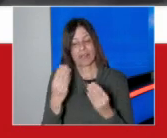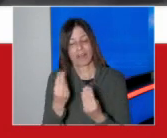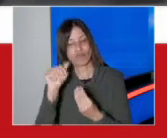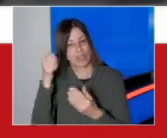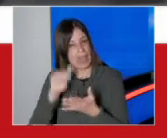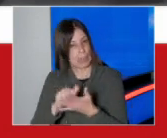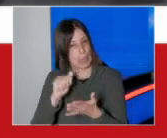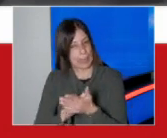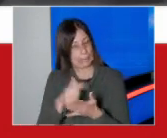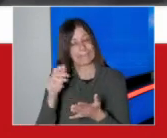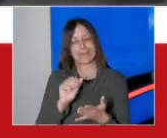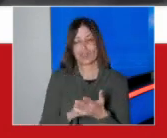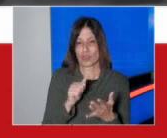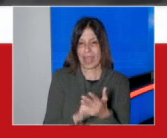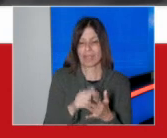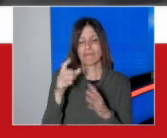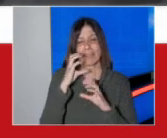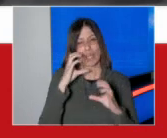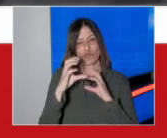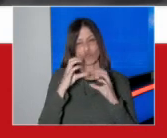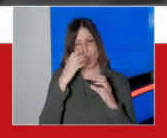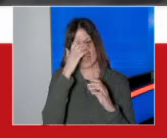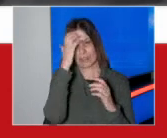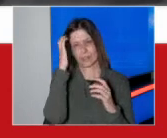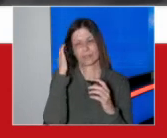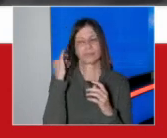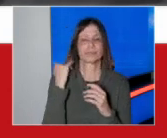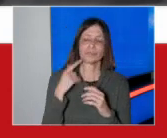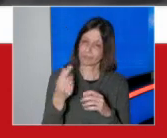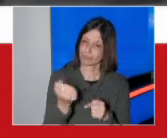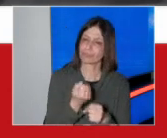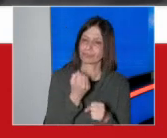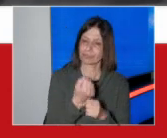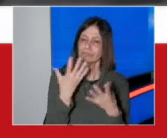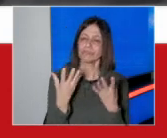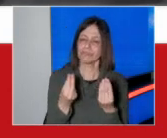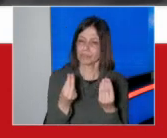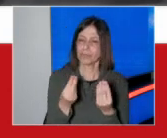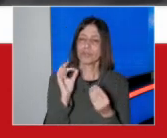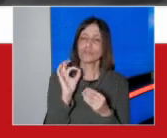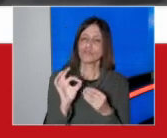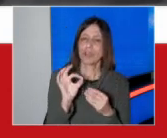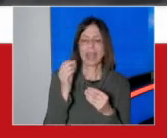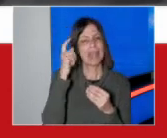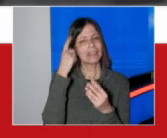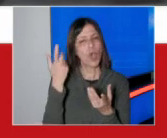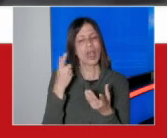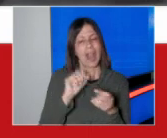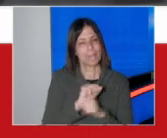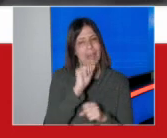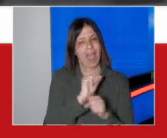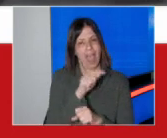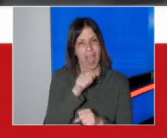לעיתונאים, לאותם עיתונאים שלמעשה, לתקשורת, שפעלו רבות כדי לדאוג למחאה